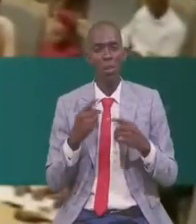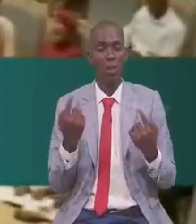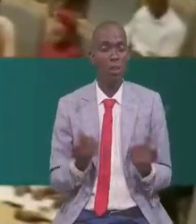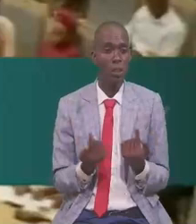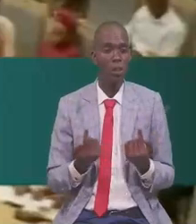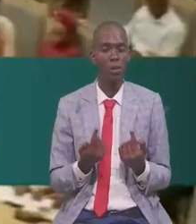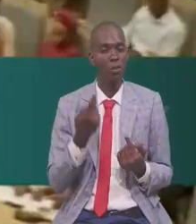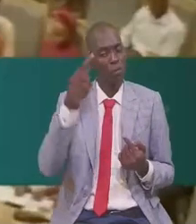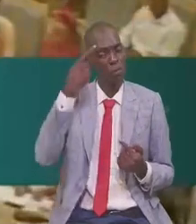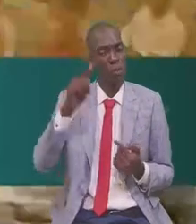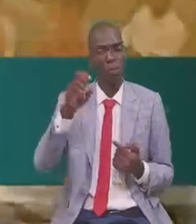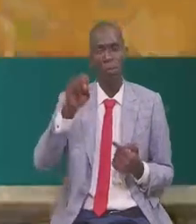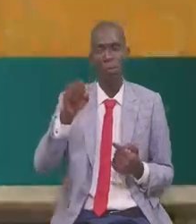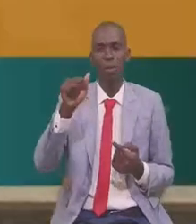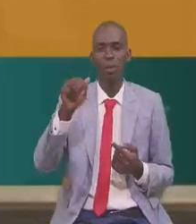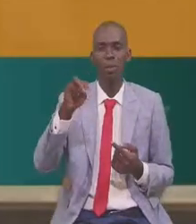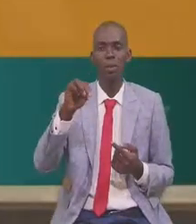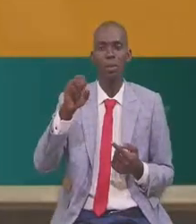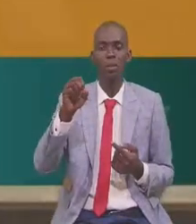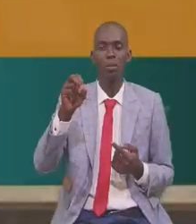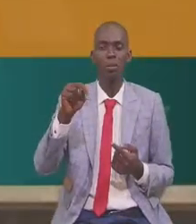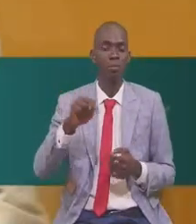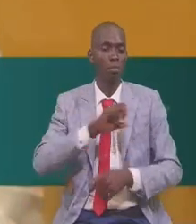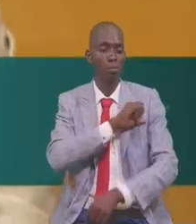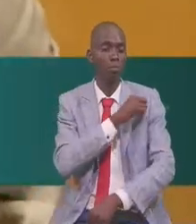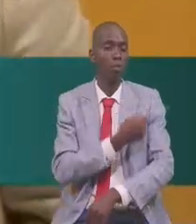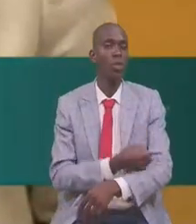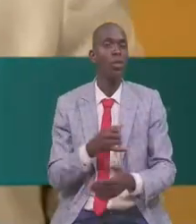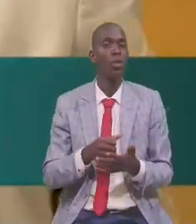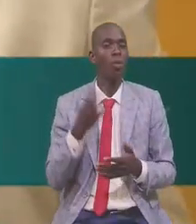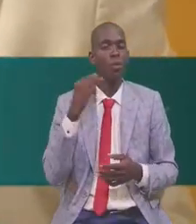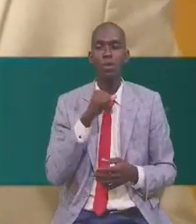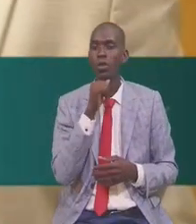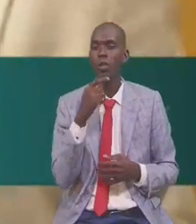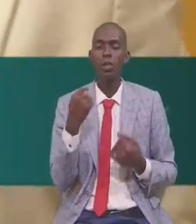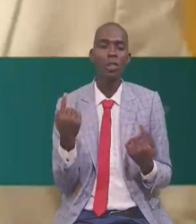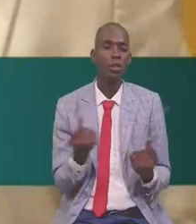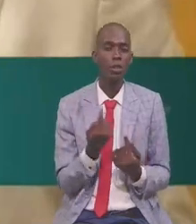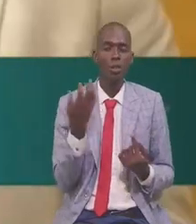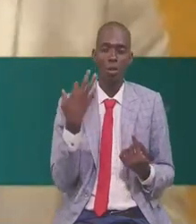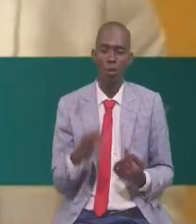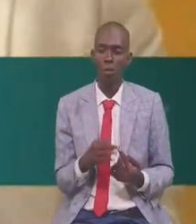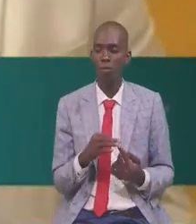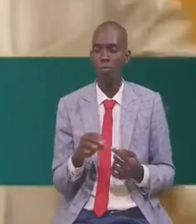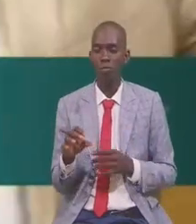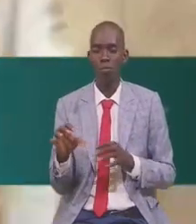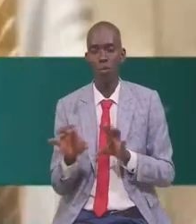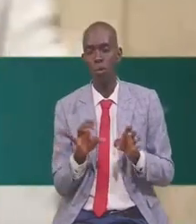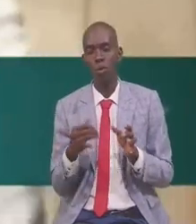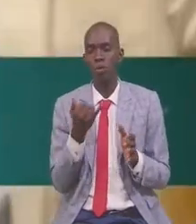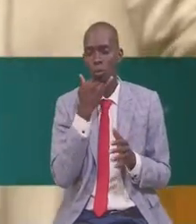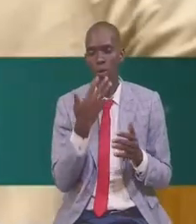Samson, ce n'était pas seulement le péché d'être avec la chair, mais le